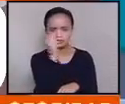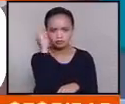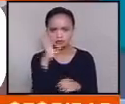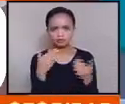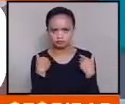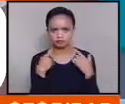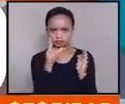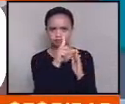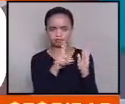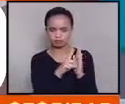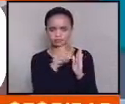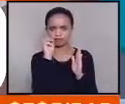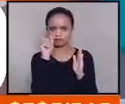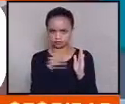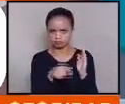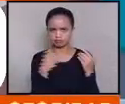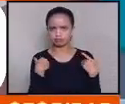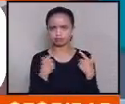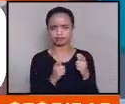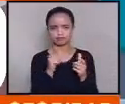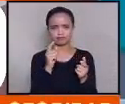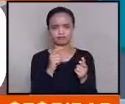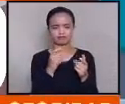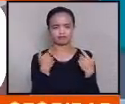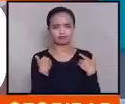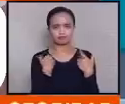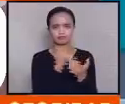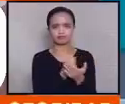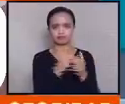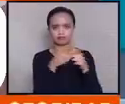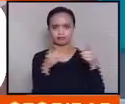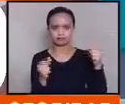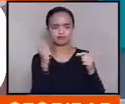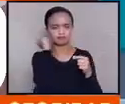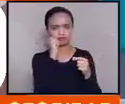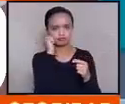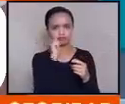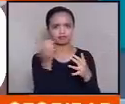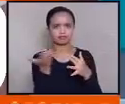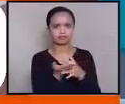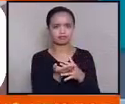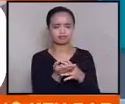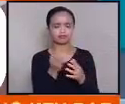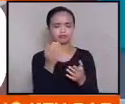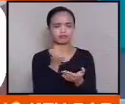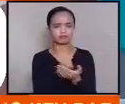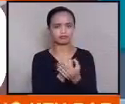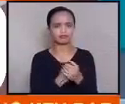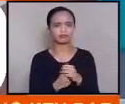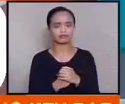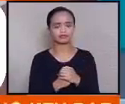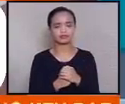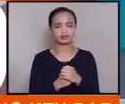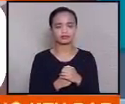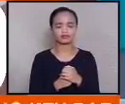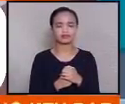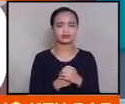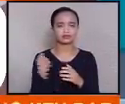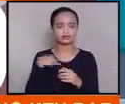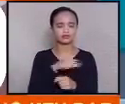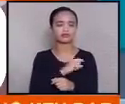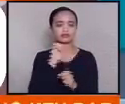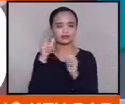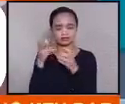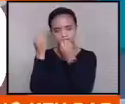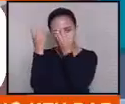yan, na kailangan may payslip po ang bawat manggagawa sa tuwing sweldo nila. Hindi po, sir, iano ko sa, ano, sa aming opisina